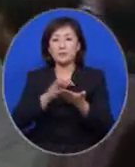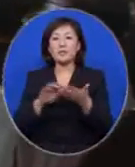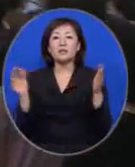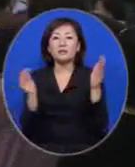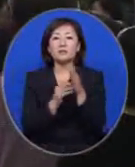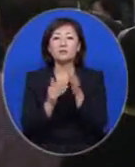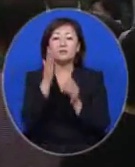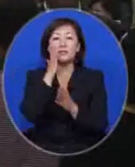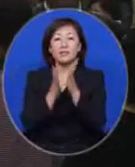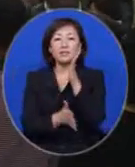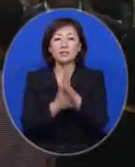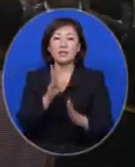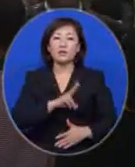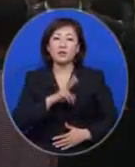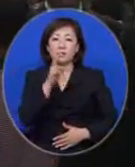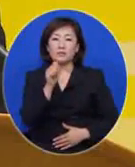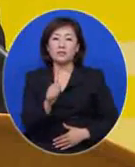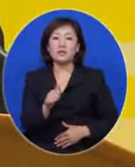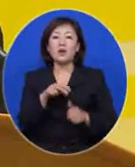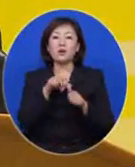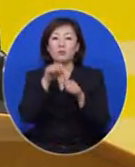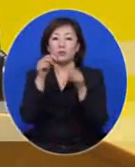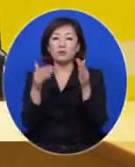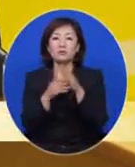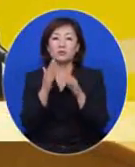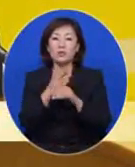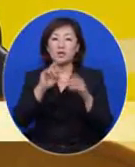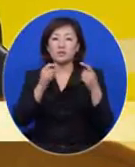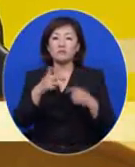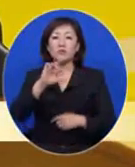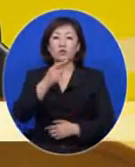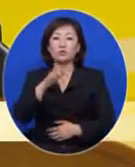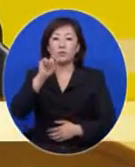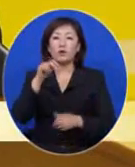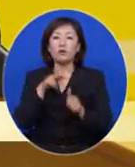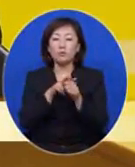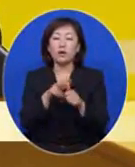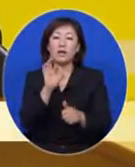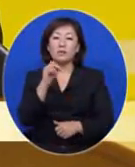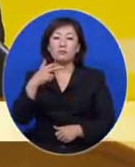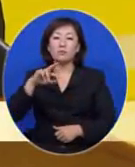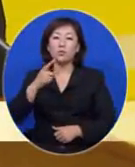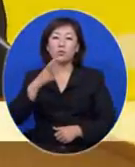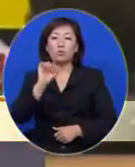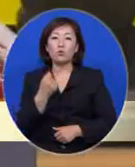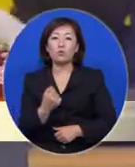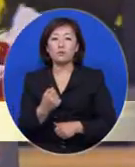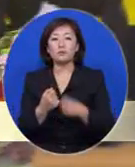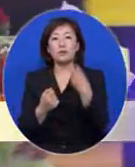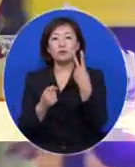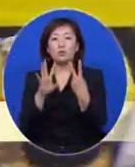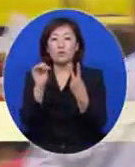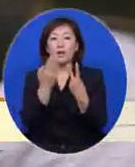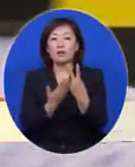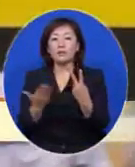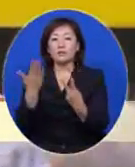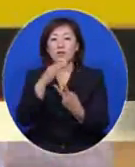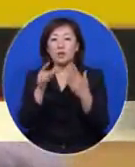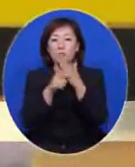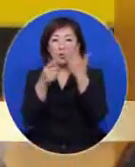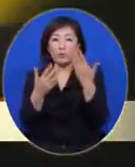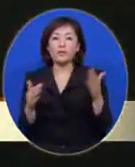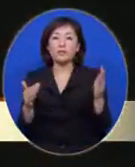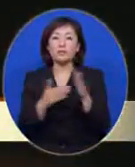한편 울산시당 위원장을 뽑는 선거에서는 심규명 후보가 임동호 후보를 2배 이상의 큰 표차로 누르고